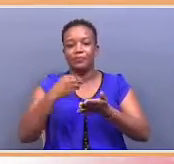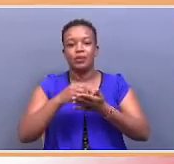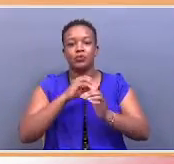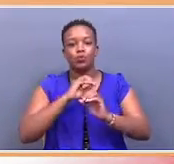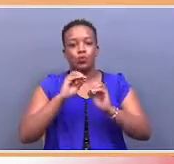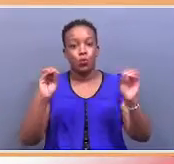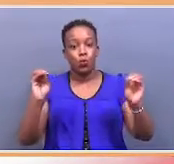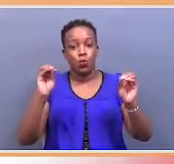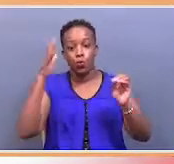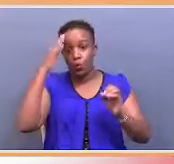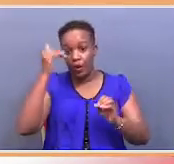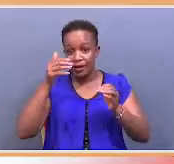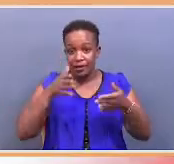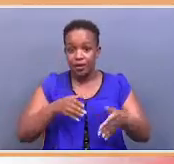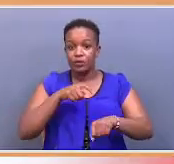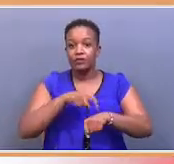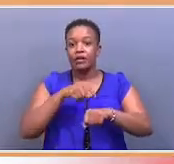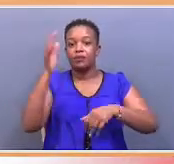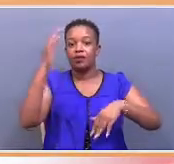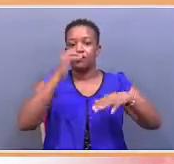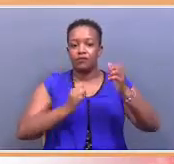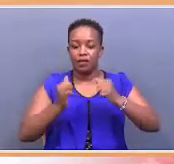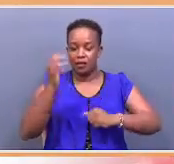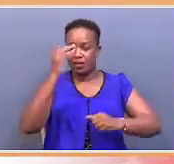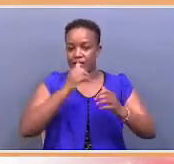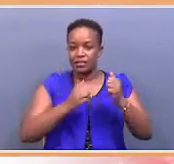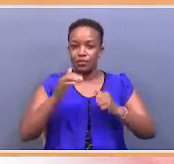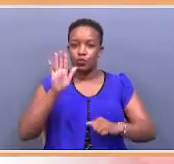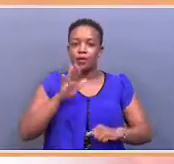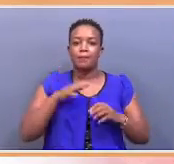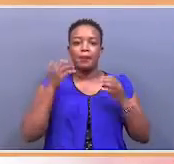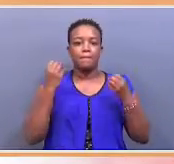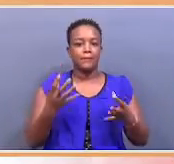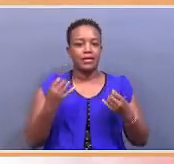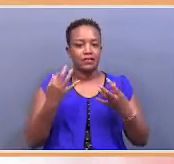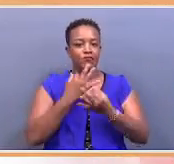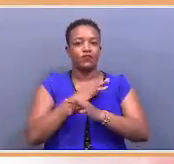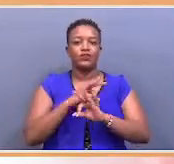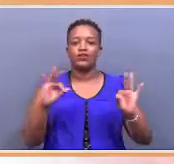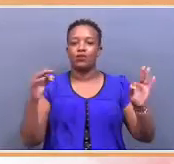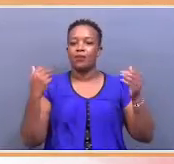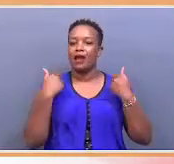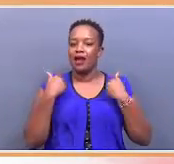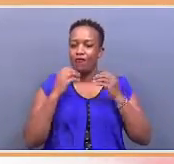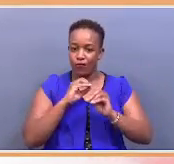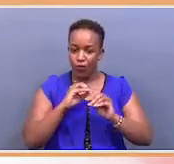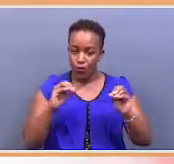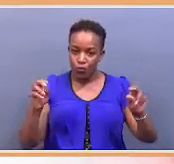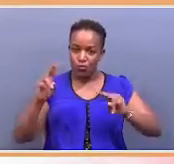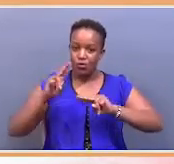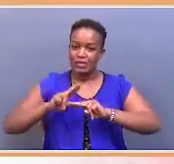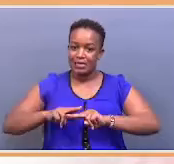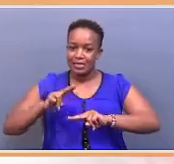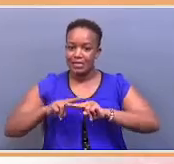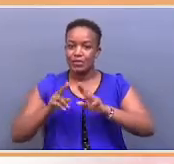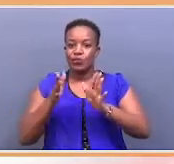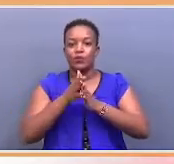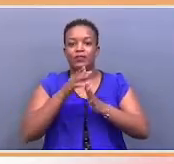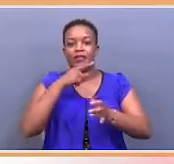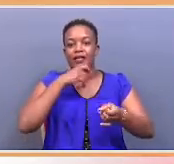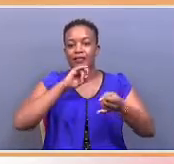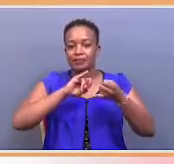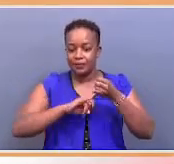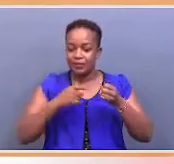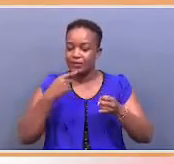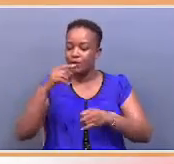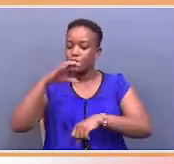wa kufuna. Kwa mama wengi hatuna ile uhuru ya kuweza kukaa chini na wazee wetu, tuseme hii